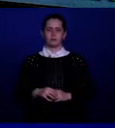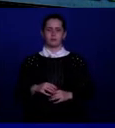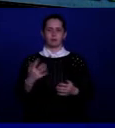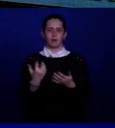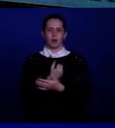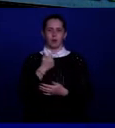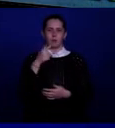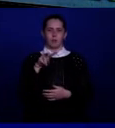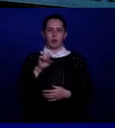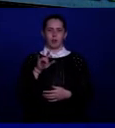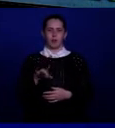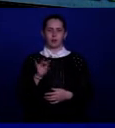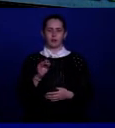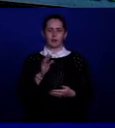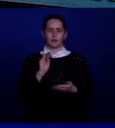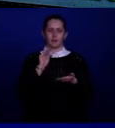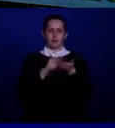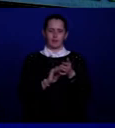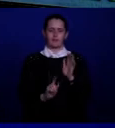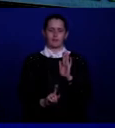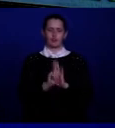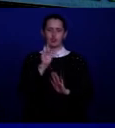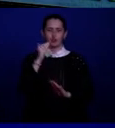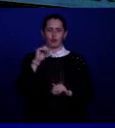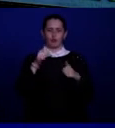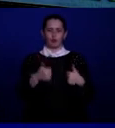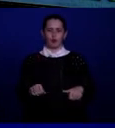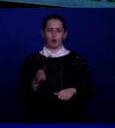глаголы и ставим их в начальную форму.